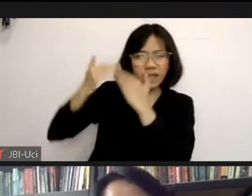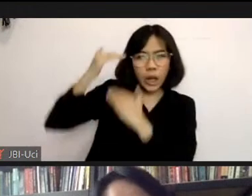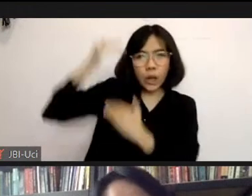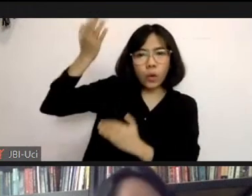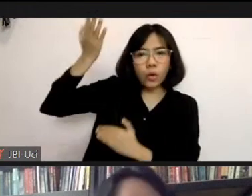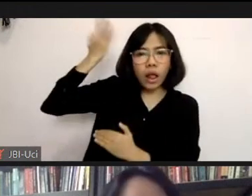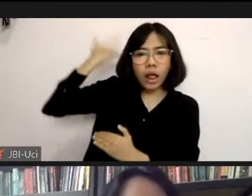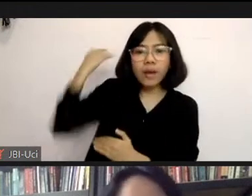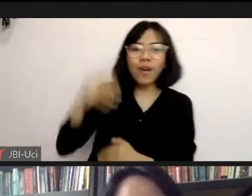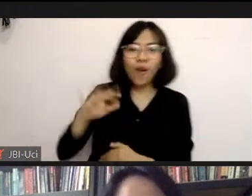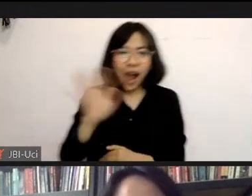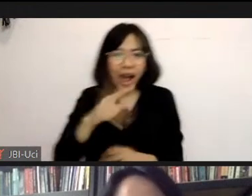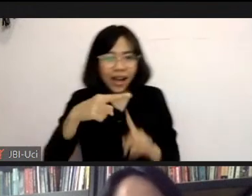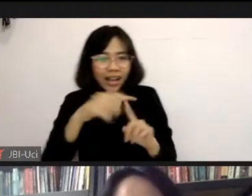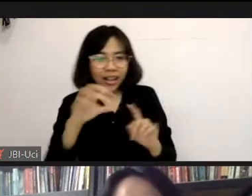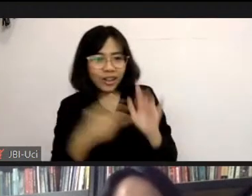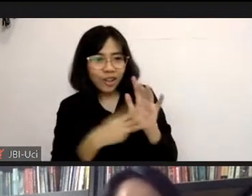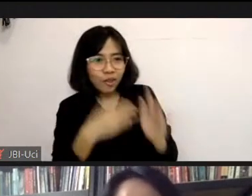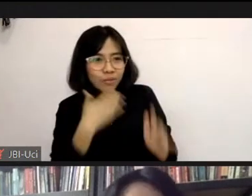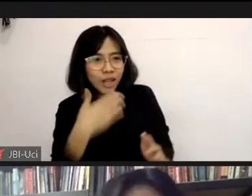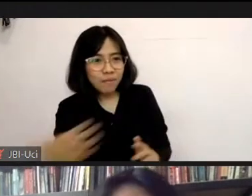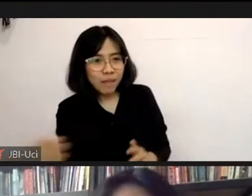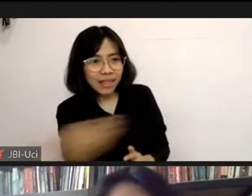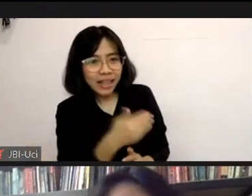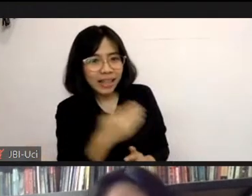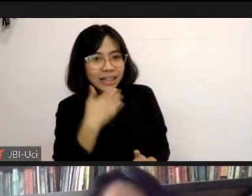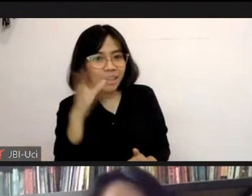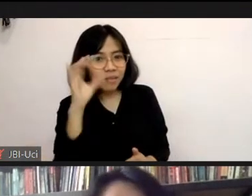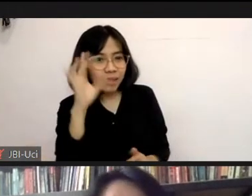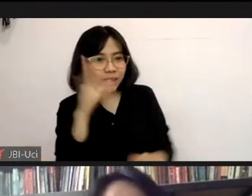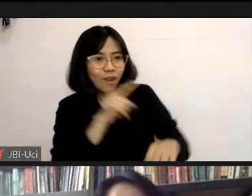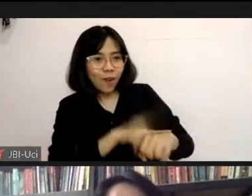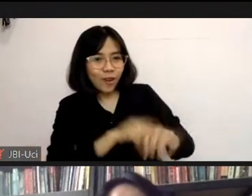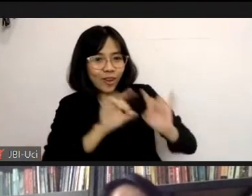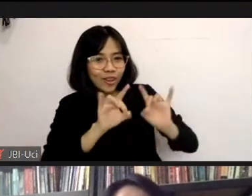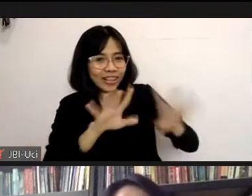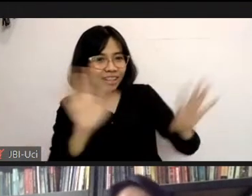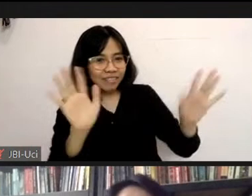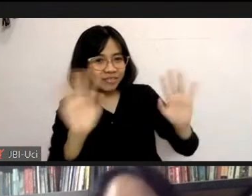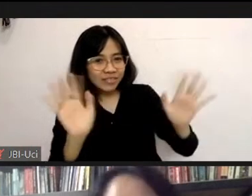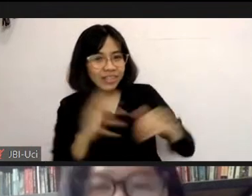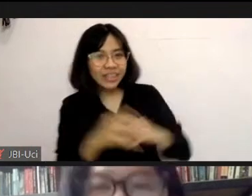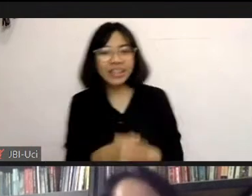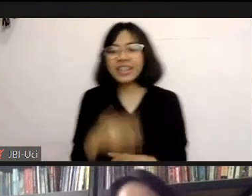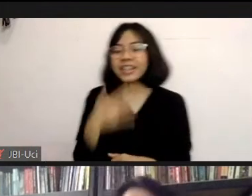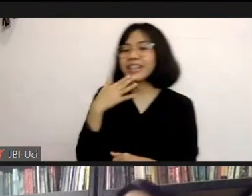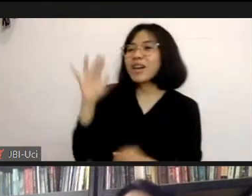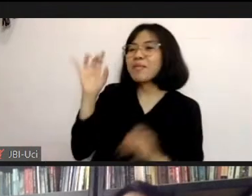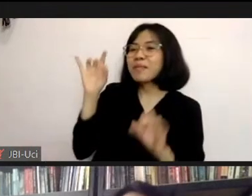hadir Mas Tom. Selamat datang Mas Tom, selamat siang ya waktu Australia. Selamat siang.